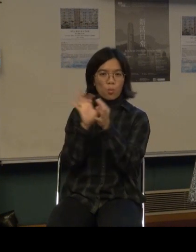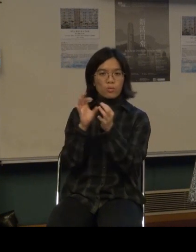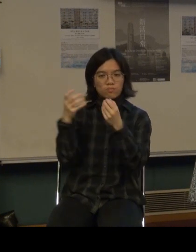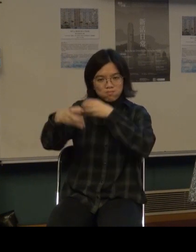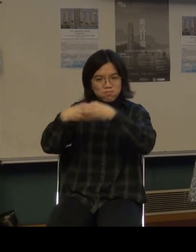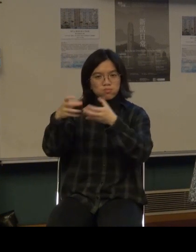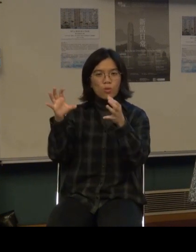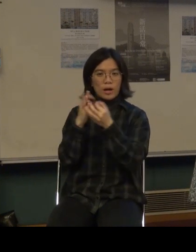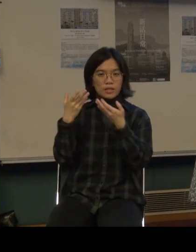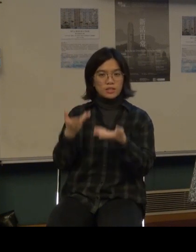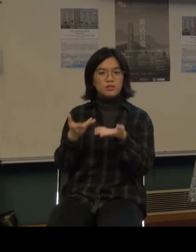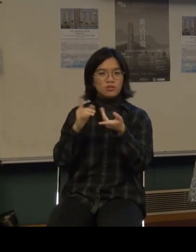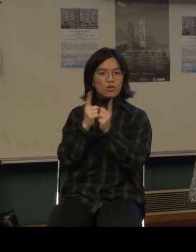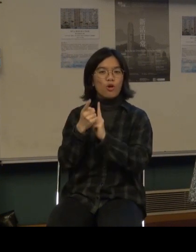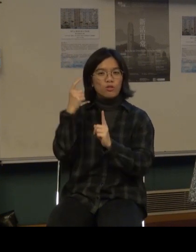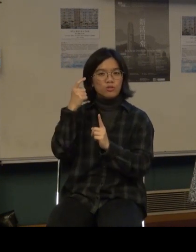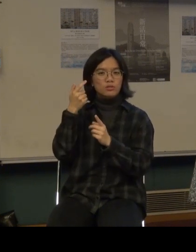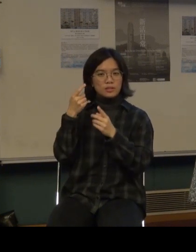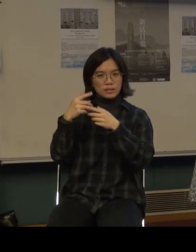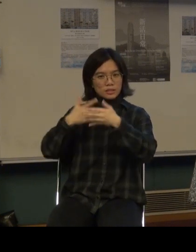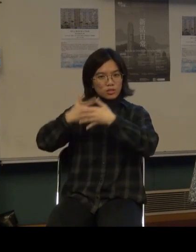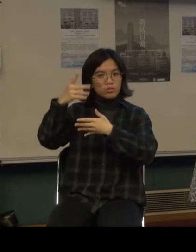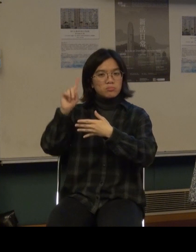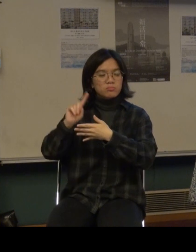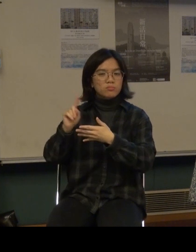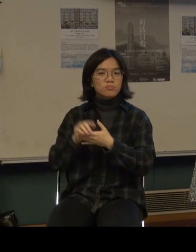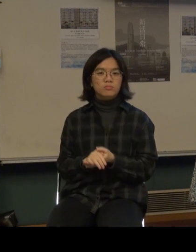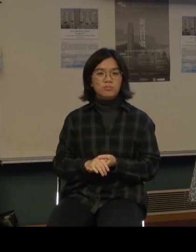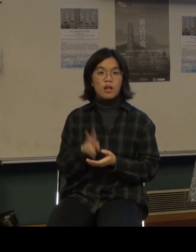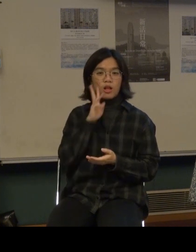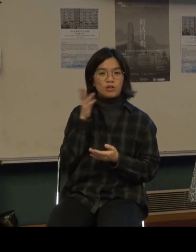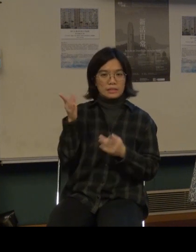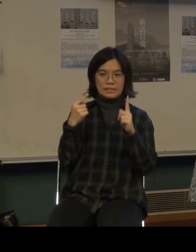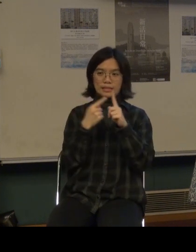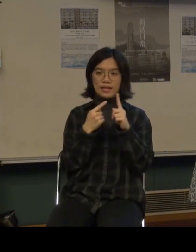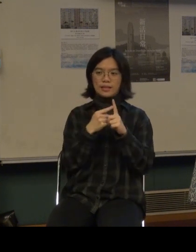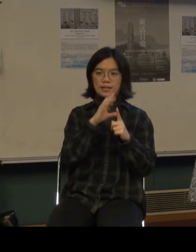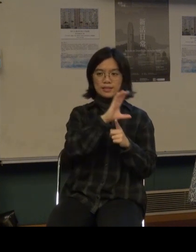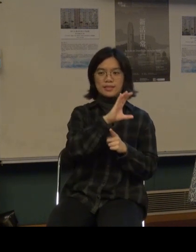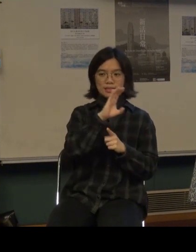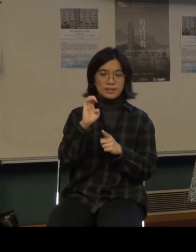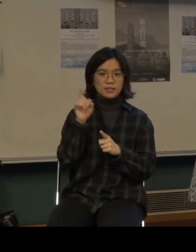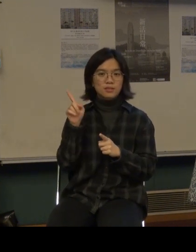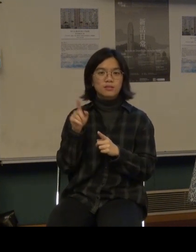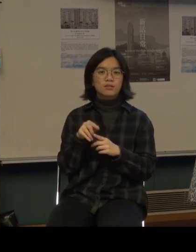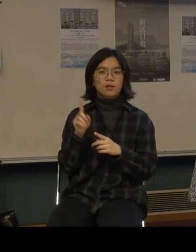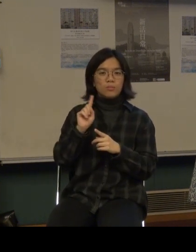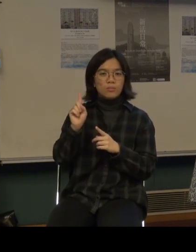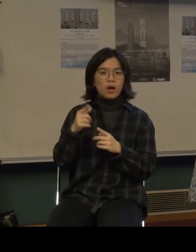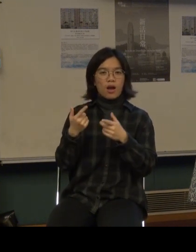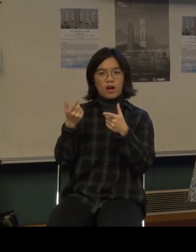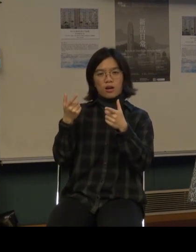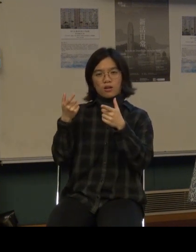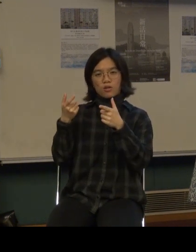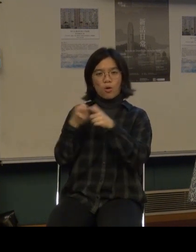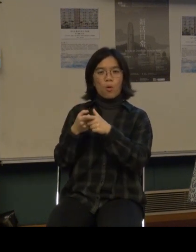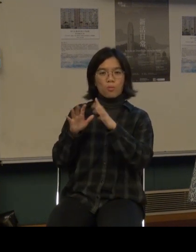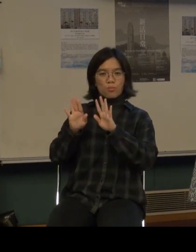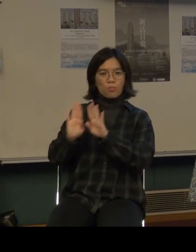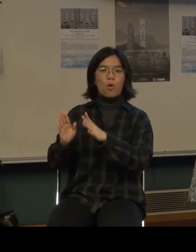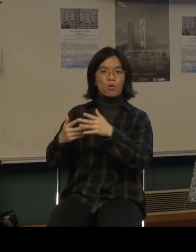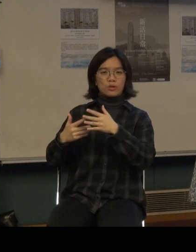就係呢位叫做C.E. Moore 嘅人，其實佢咧就係公務司署嘅建築師嚟嘅。咁啊，佢就去咗